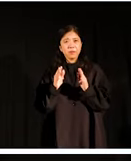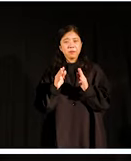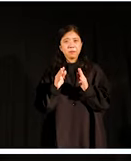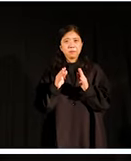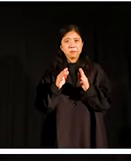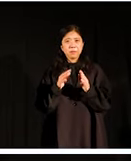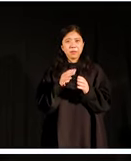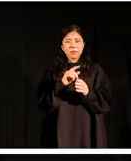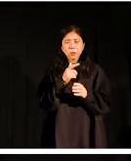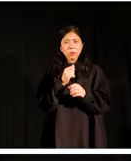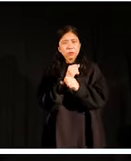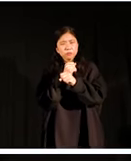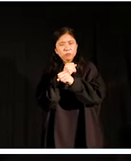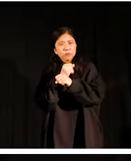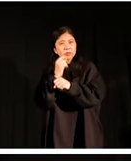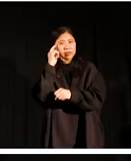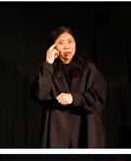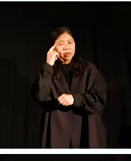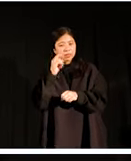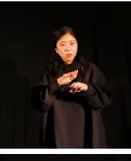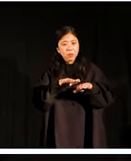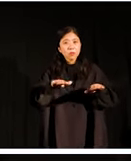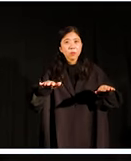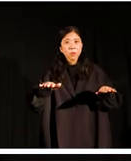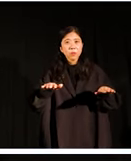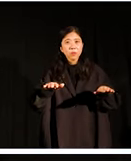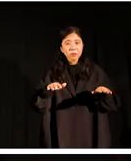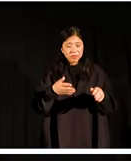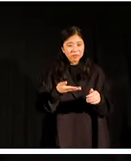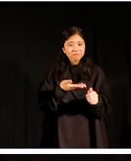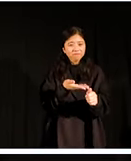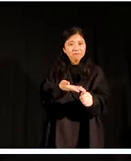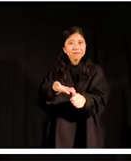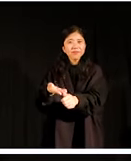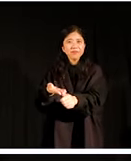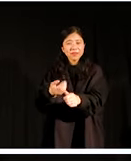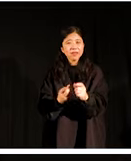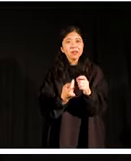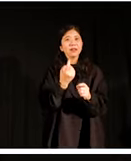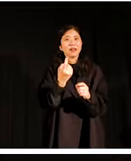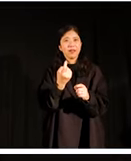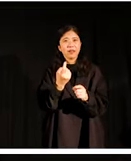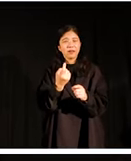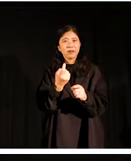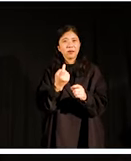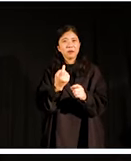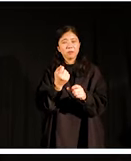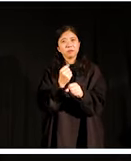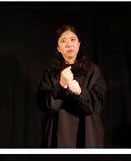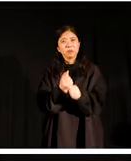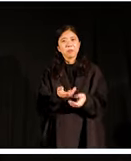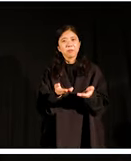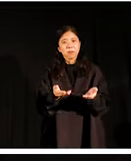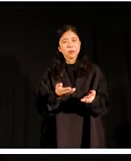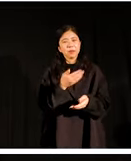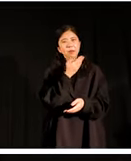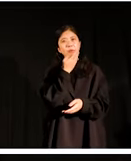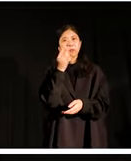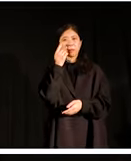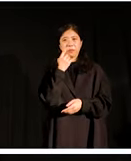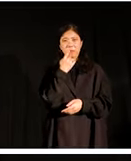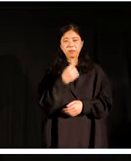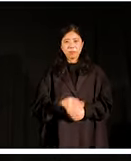工夫をしながらこの子供たちにきっかけやとっかかりを与えていくことだなって思っていますね